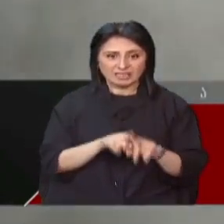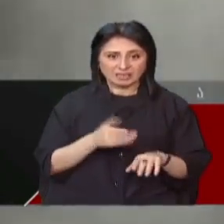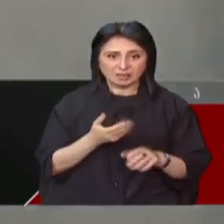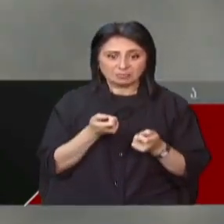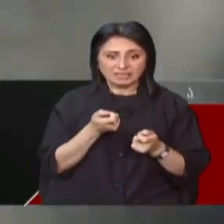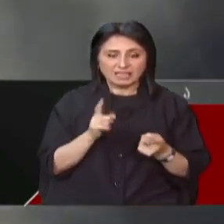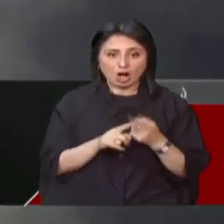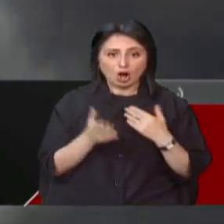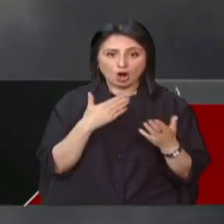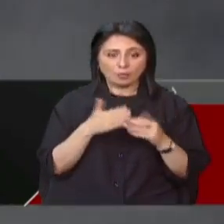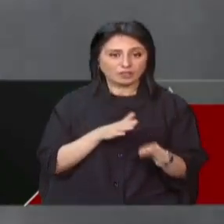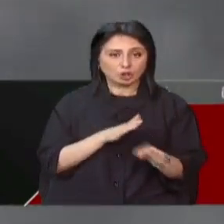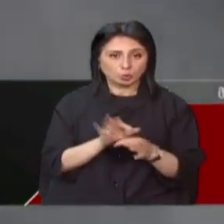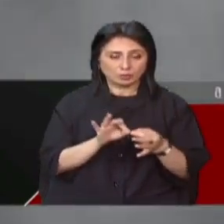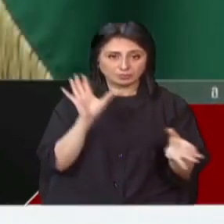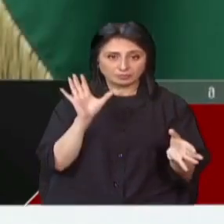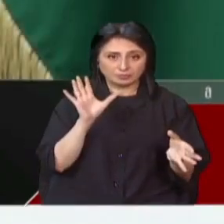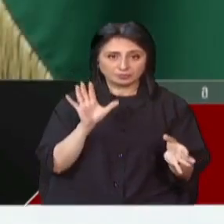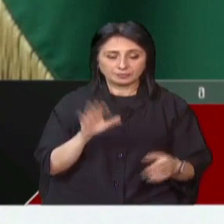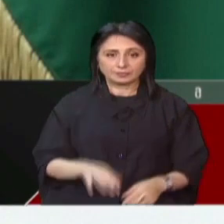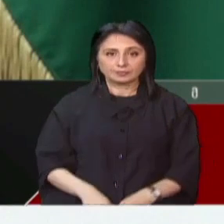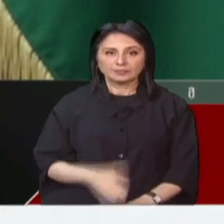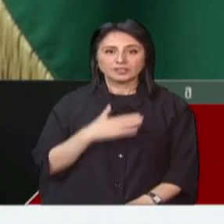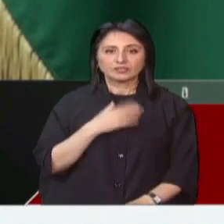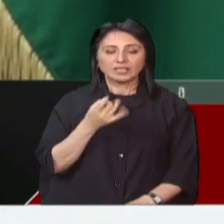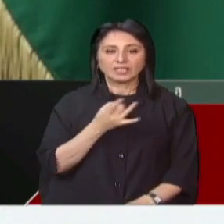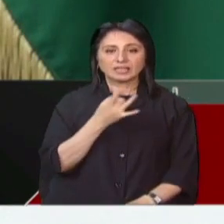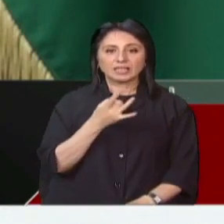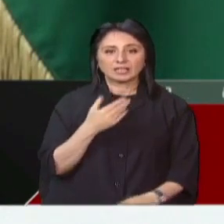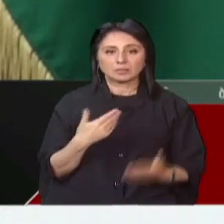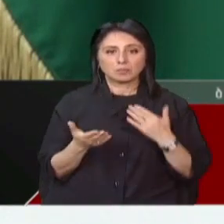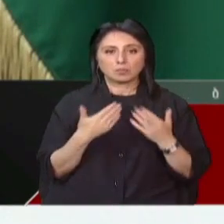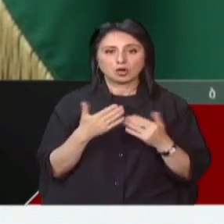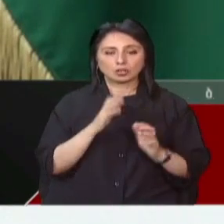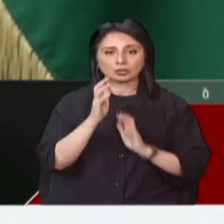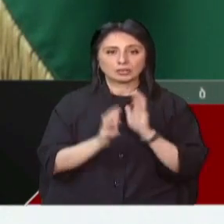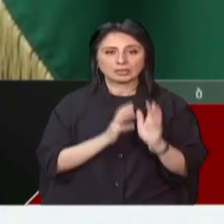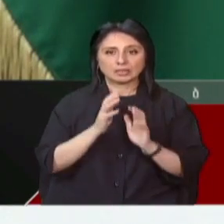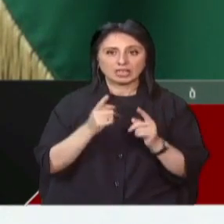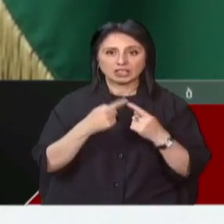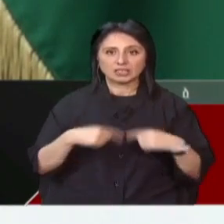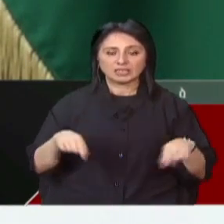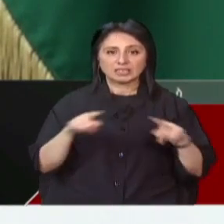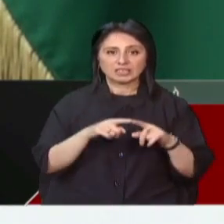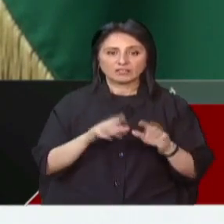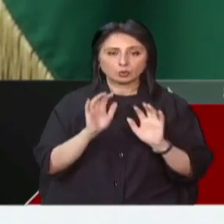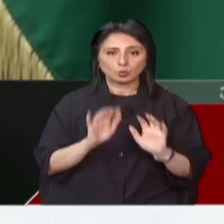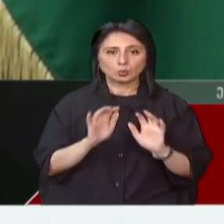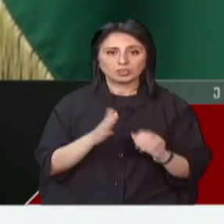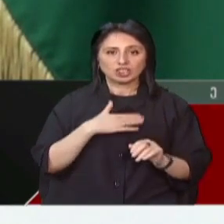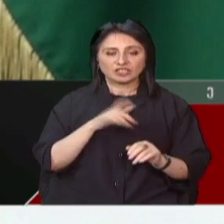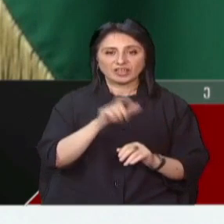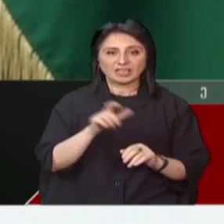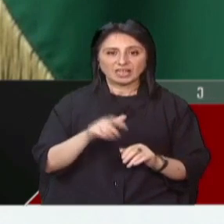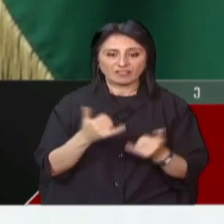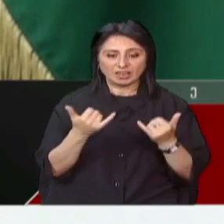mtsiri kommunikatsia srulat shets. Ჩვენ კიდევ ერთხელ მოუწოდებთ საერთაშორისო საზოგადოებას უზრუნველყონ ჩვენი